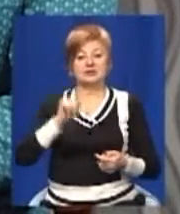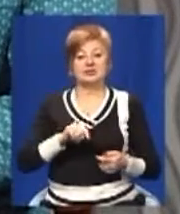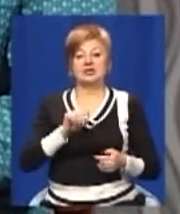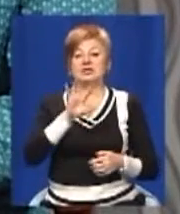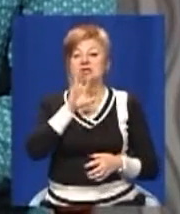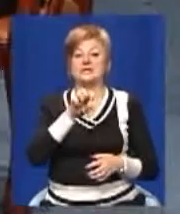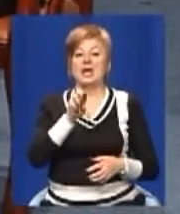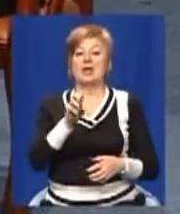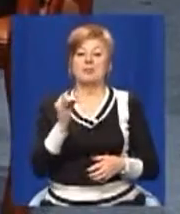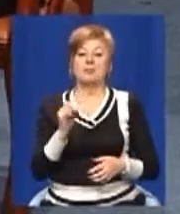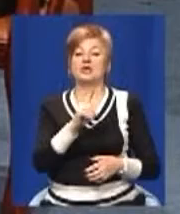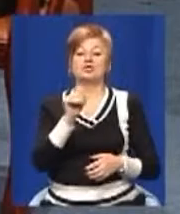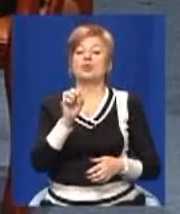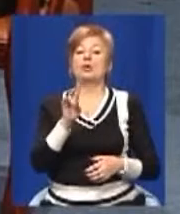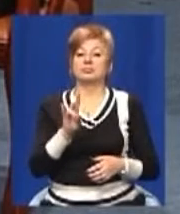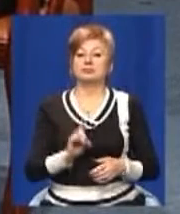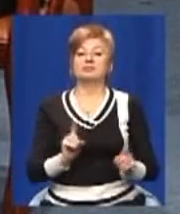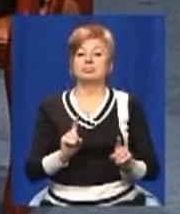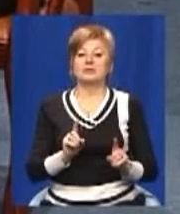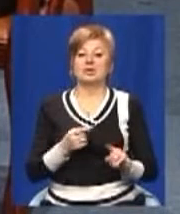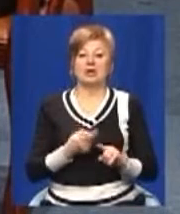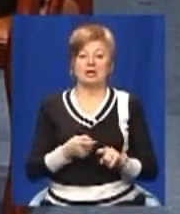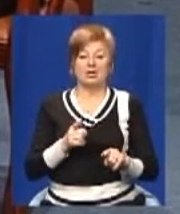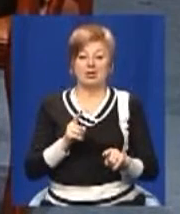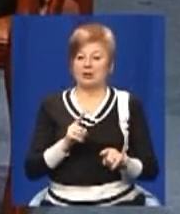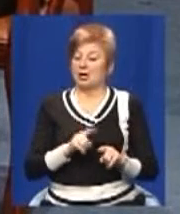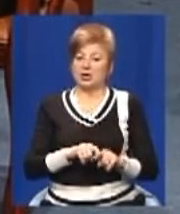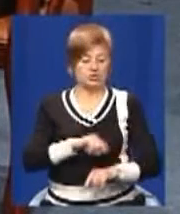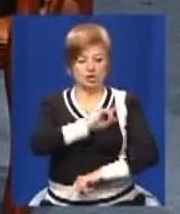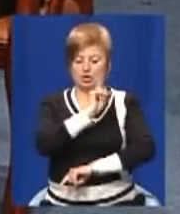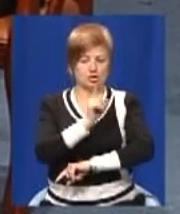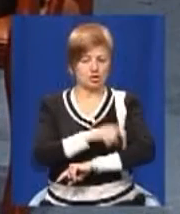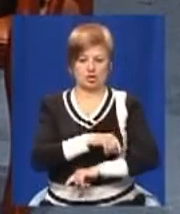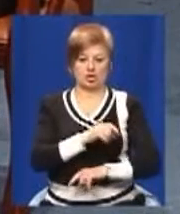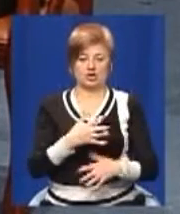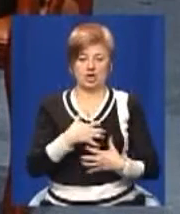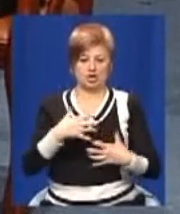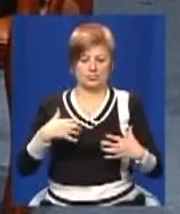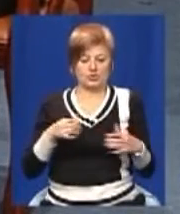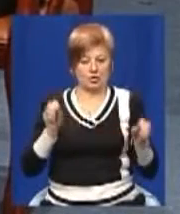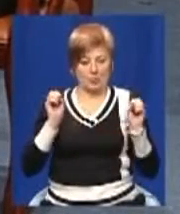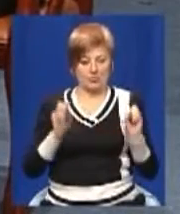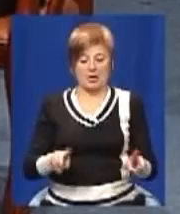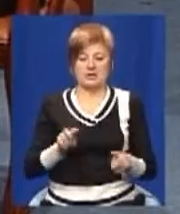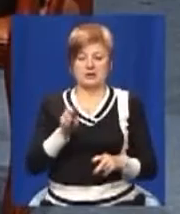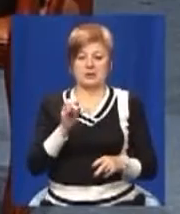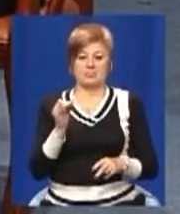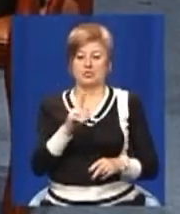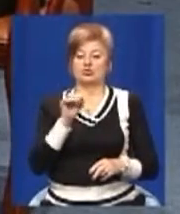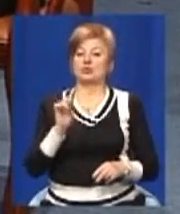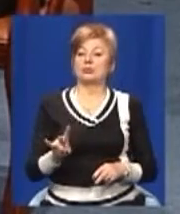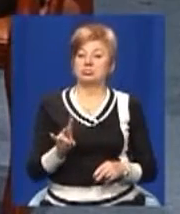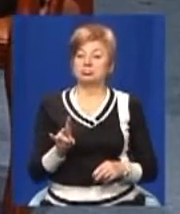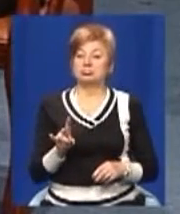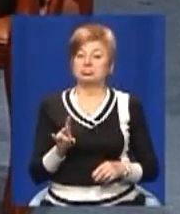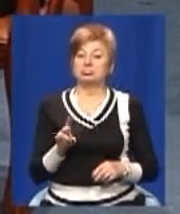тваринок, як бізони? Бізони? Ну, це дуже хижа тварина. Дуже небезпечна. Дуже